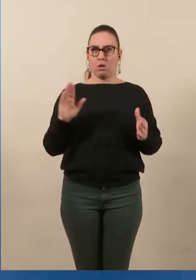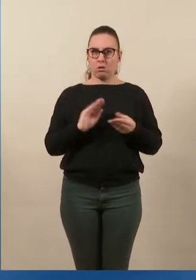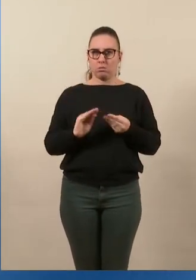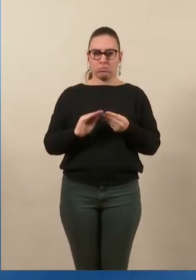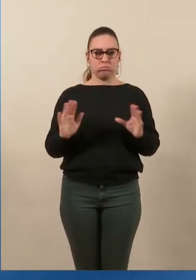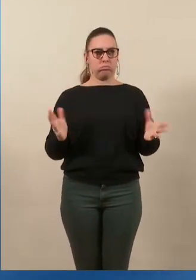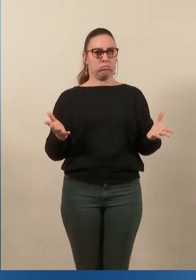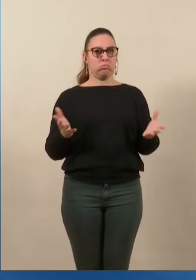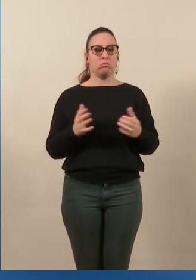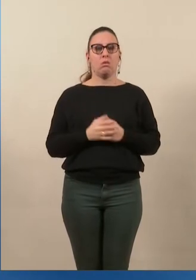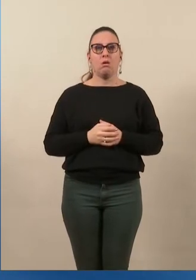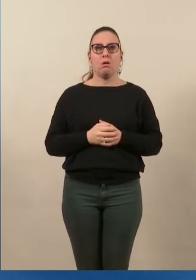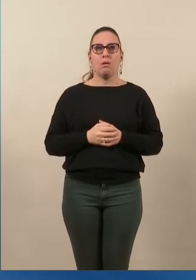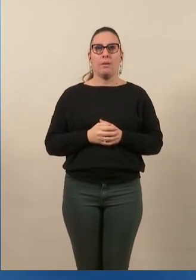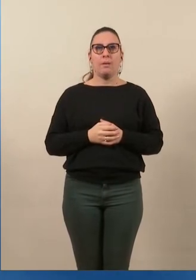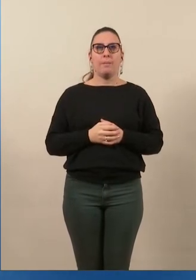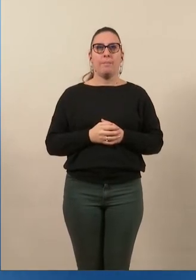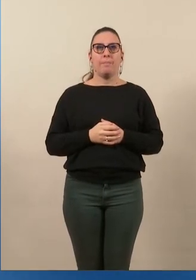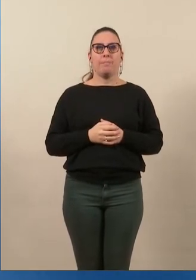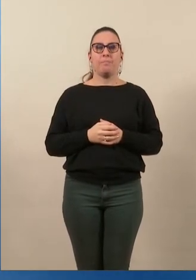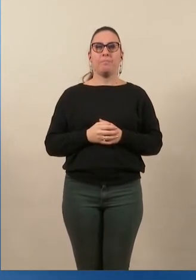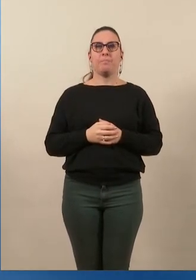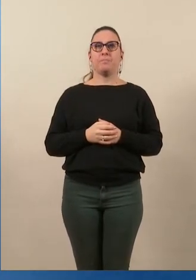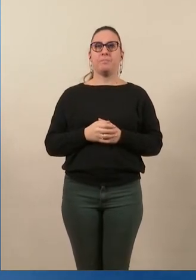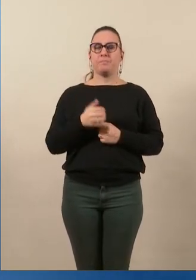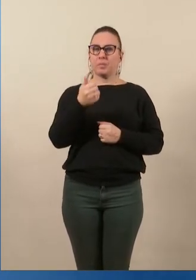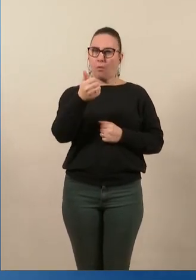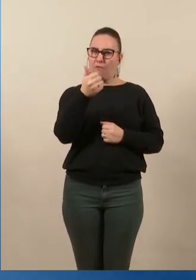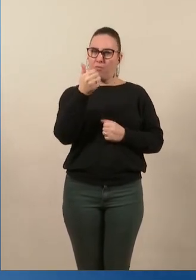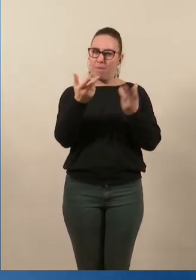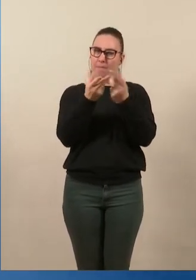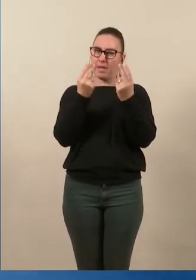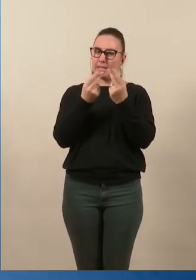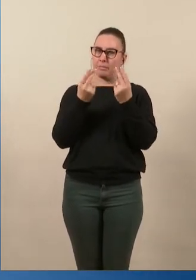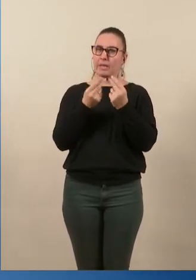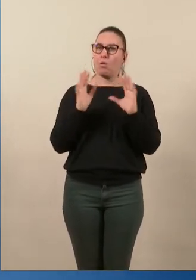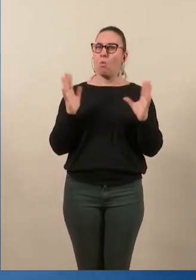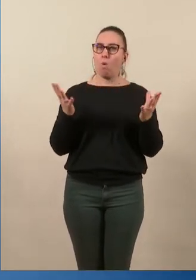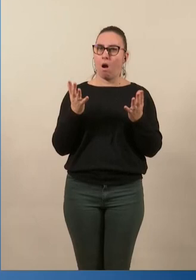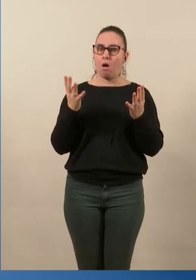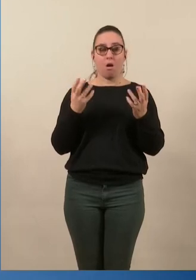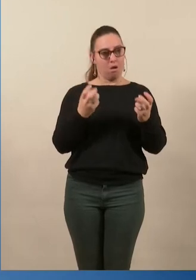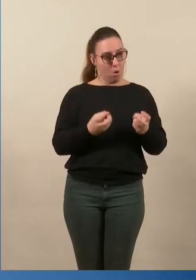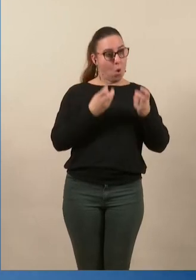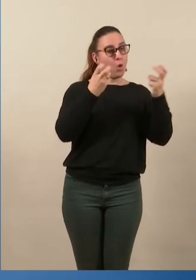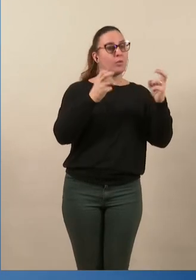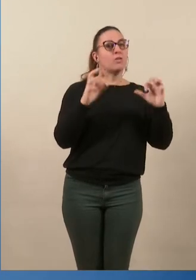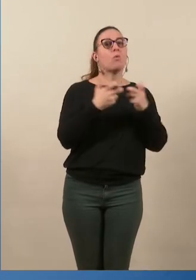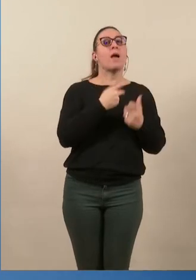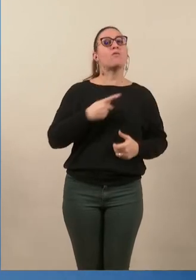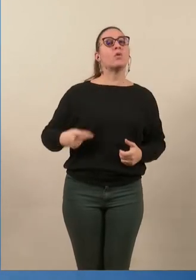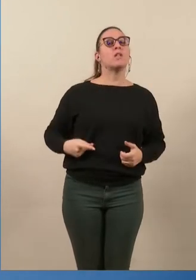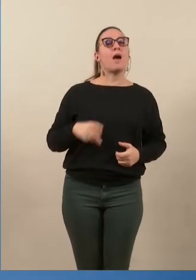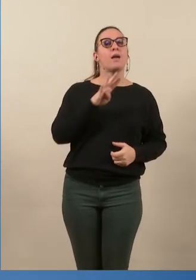incroyable alors vous justifiez euh d'une d'une utilisation de l'augmentation de la taxe foncière